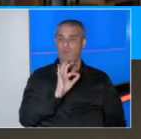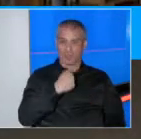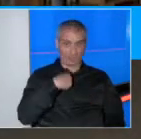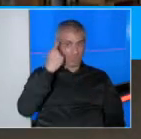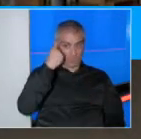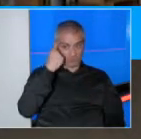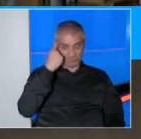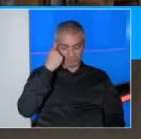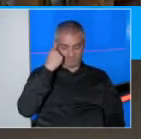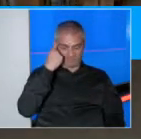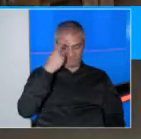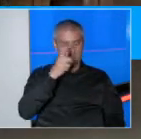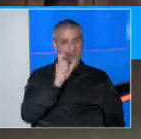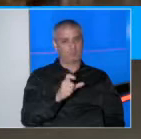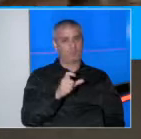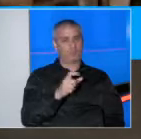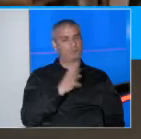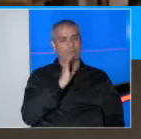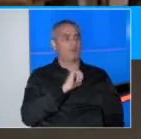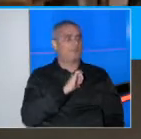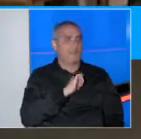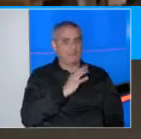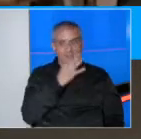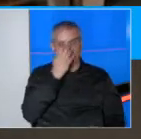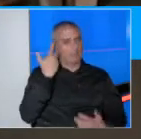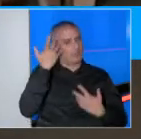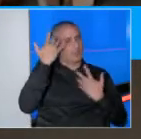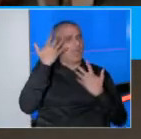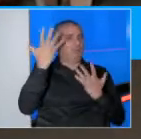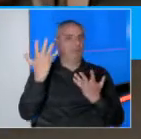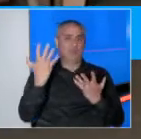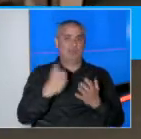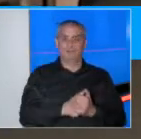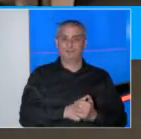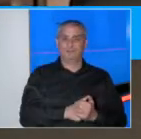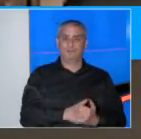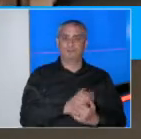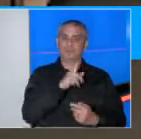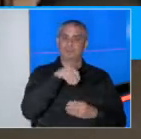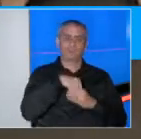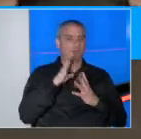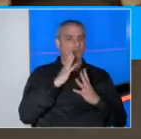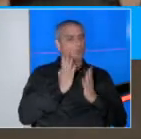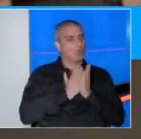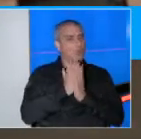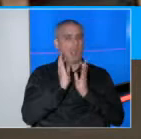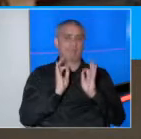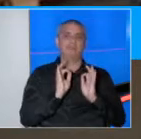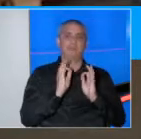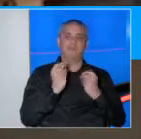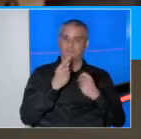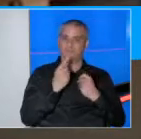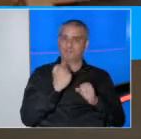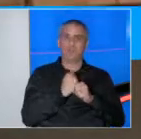חושב שהיא דמות שהיא מסקרנת, היא מעוררת השראה, יש בה משהו שהוא מאוד אמיתי, והדבר